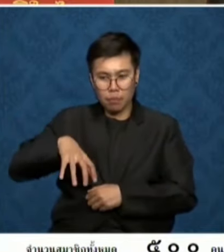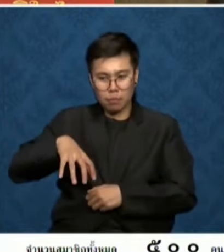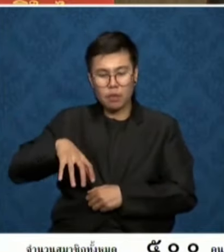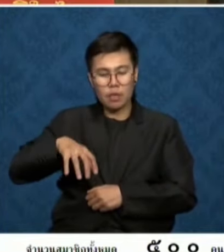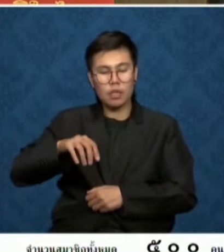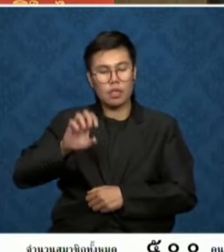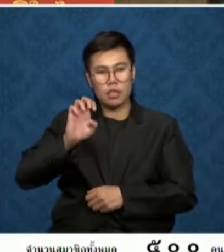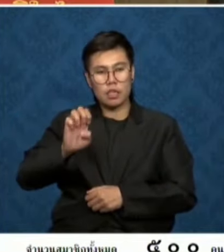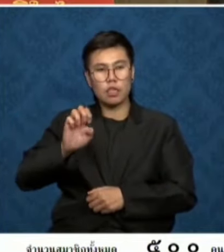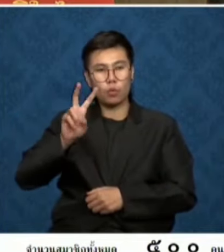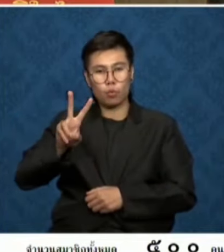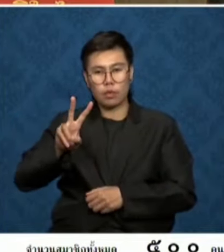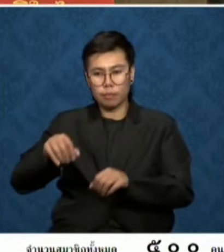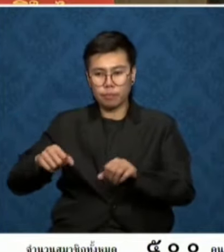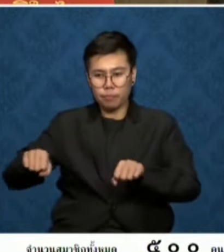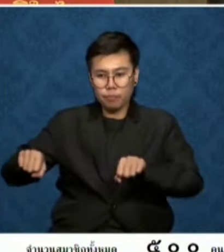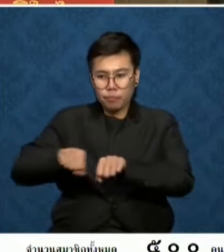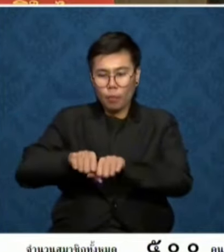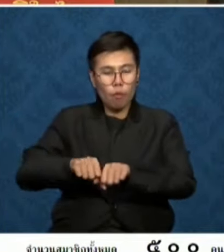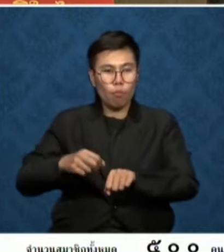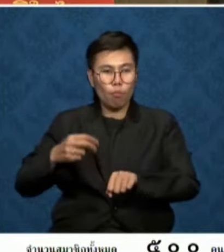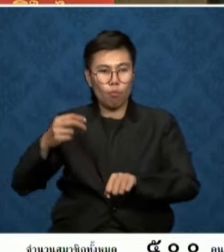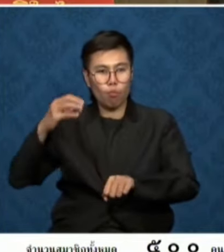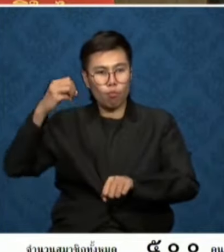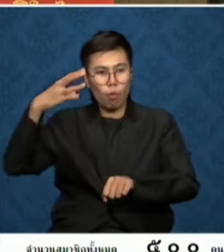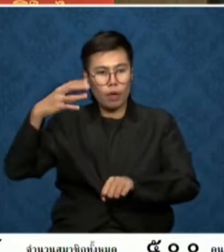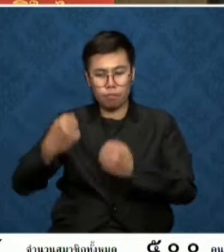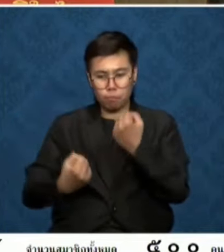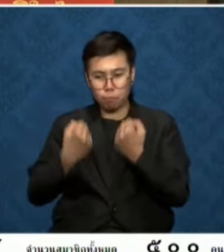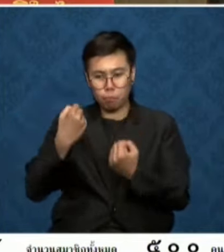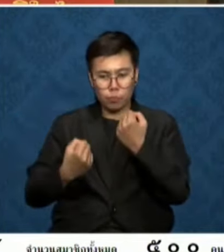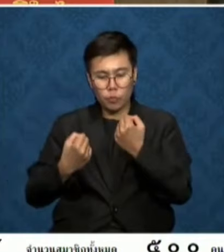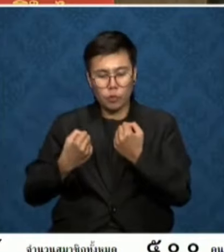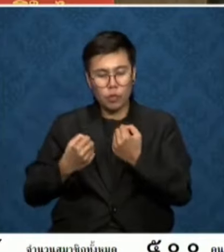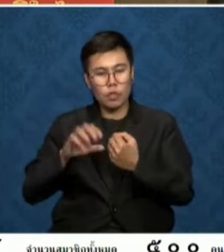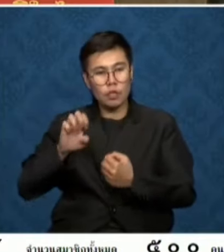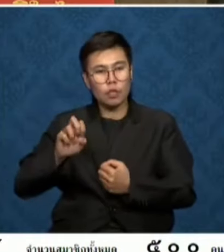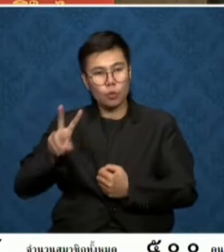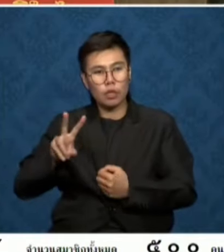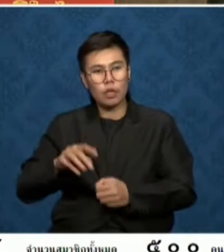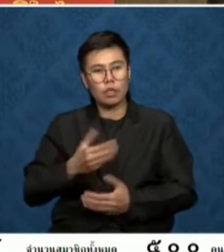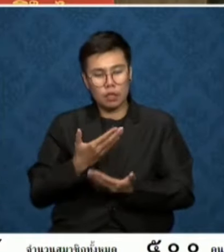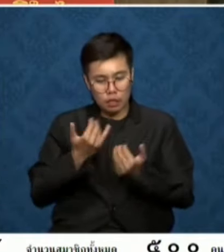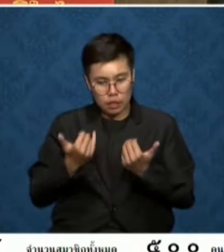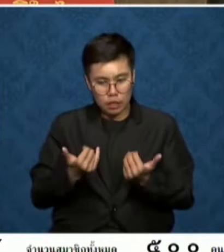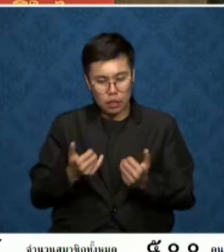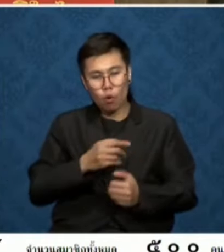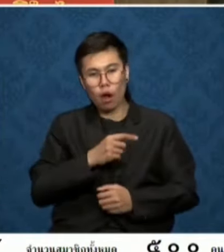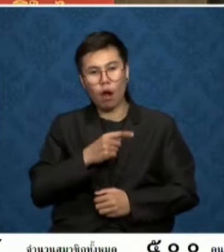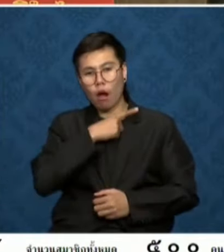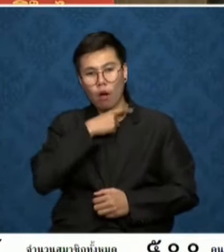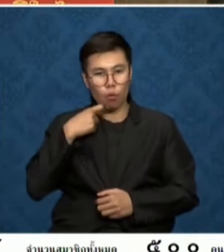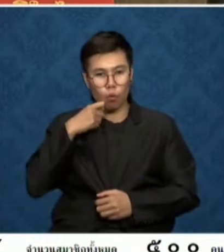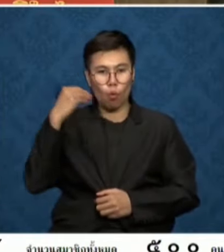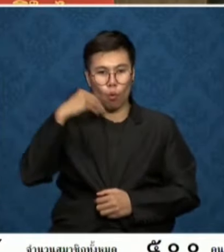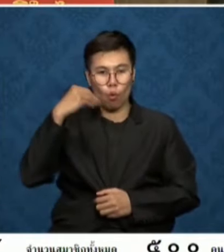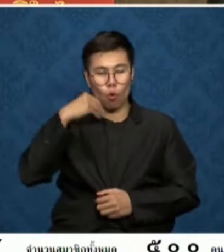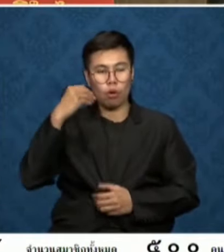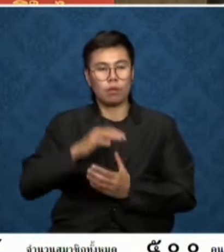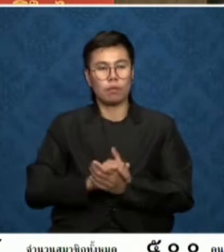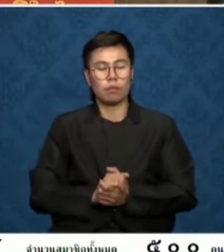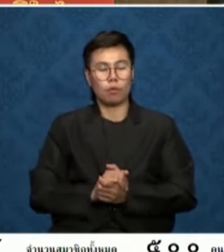งยืนไหมคะในเมื่อผู้ที่เขาให้บริการเนี่ยซึ่งเป็นต้นทุนเขาเองเนี่ยเขาขาดทุนอยู่ทุกวันในระบบของฟาชาร์ตเพราะฉะนั้นถึ